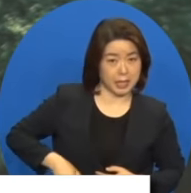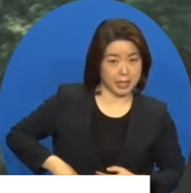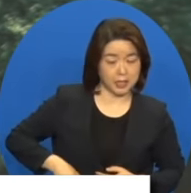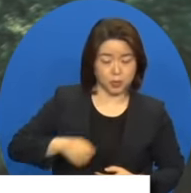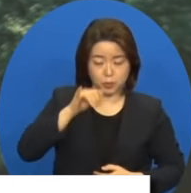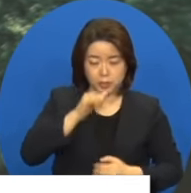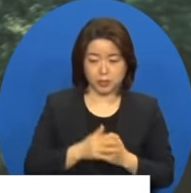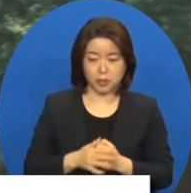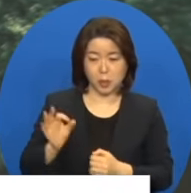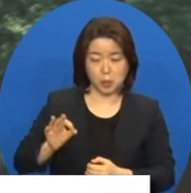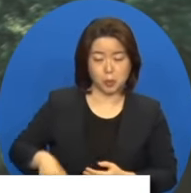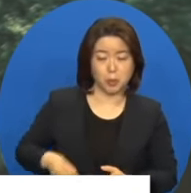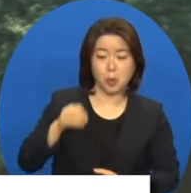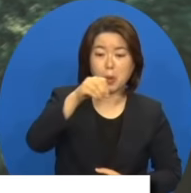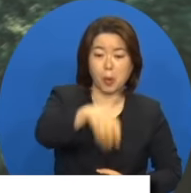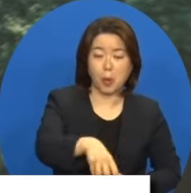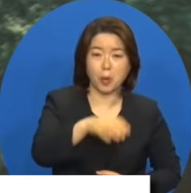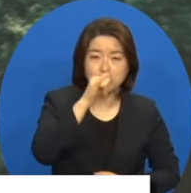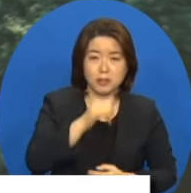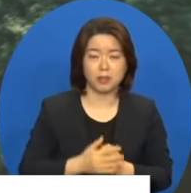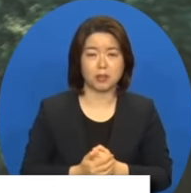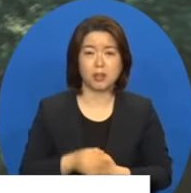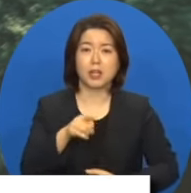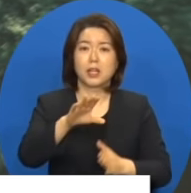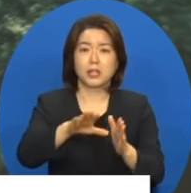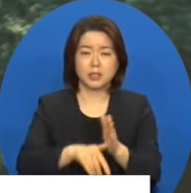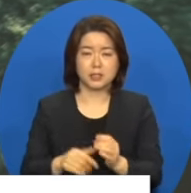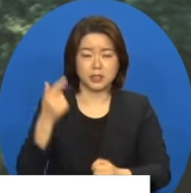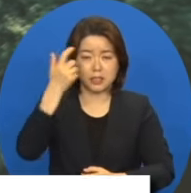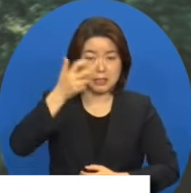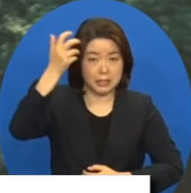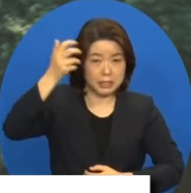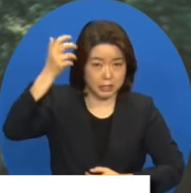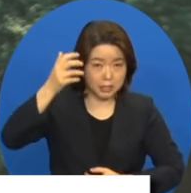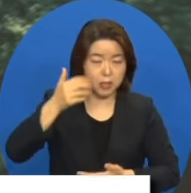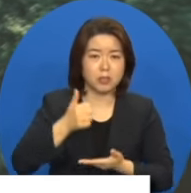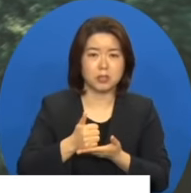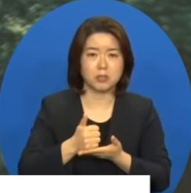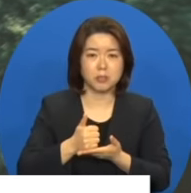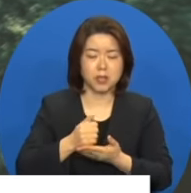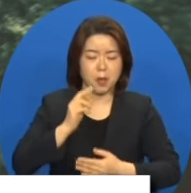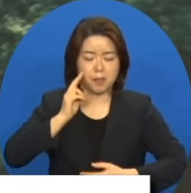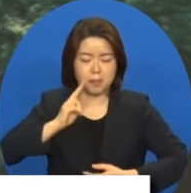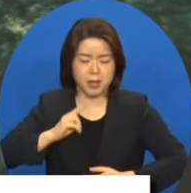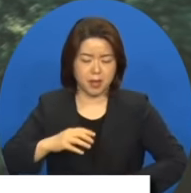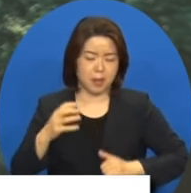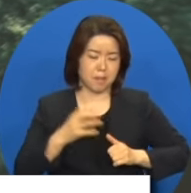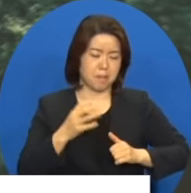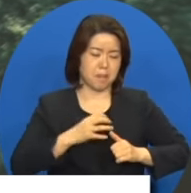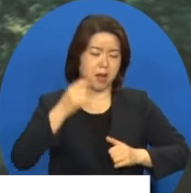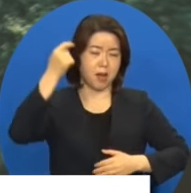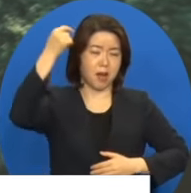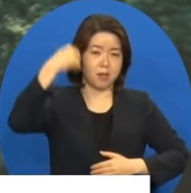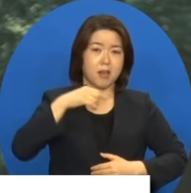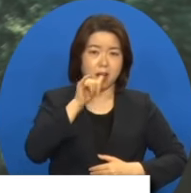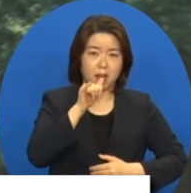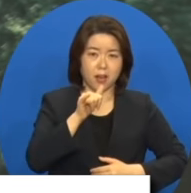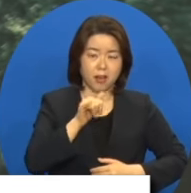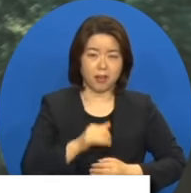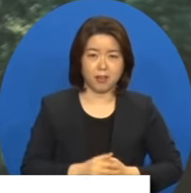헌금을 했습니다. 헌금 바구니에. 그때 성령께서 저를 아주 심하게 책망하시는 것이